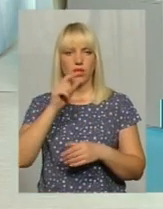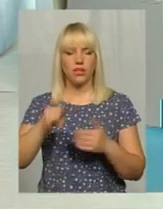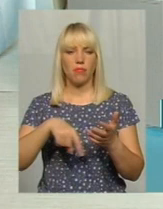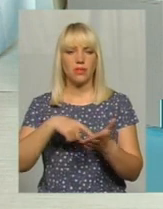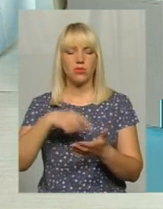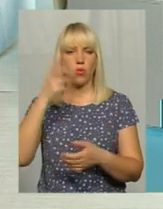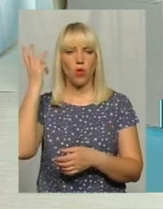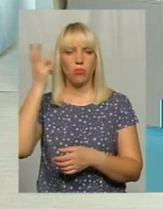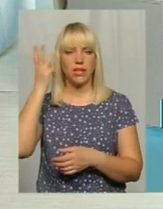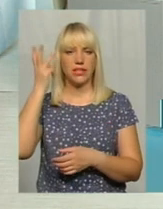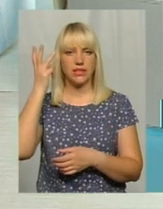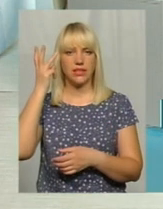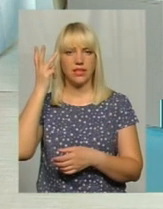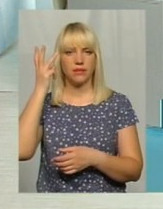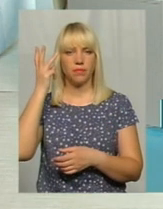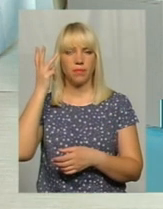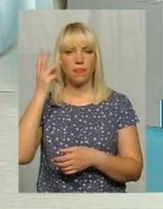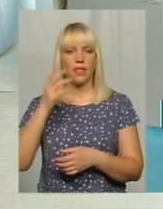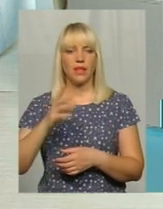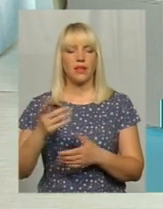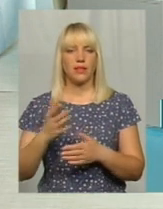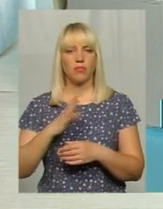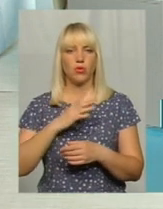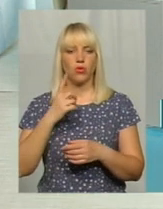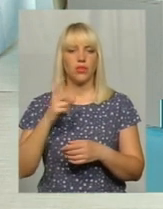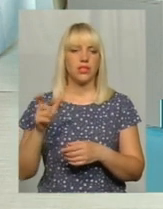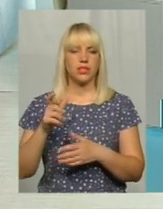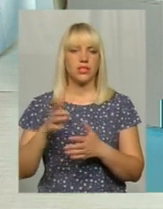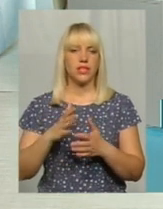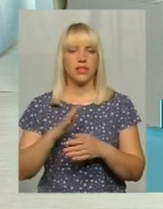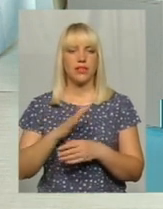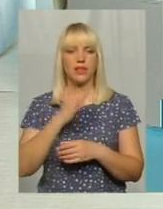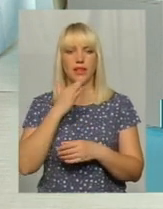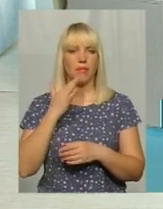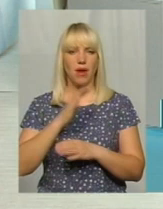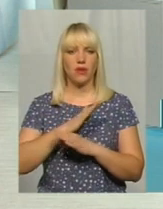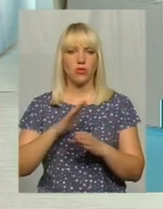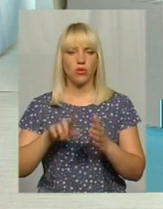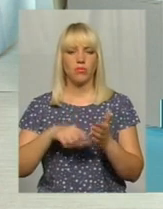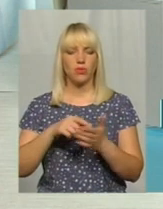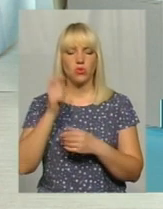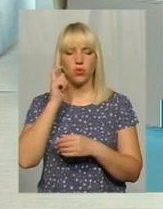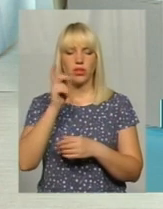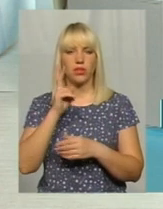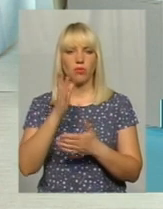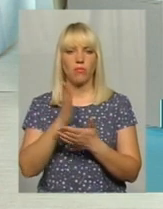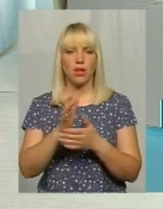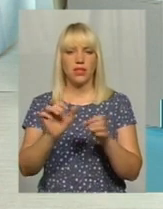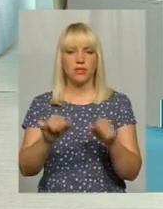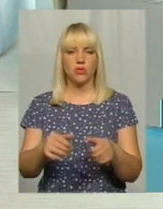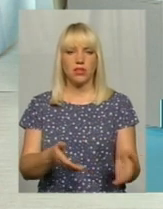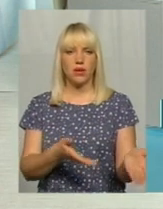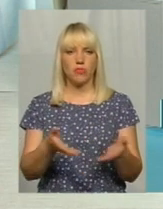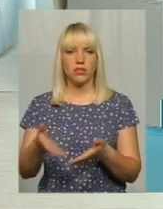Хмельницький було одним із небагатьох міст України, які мали змогу запросити